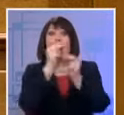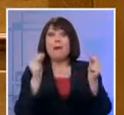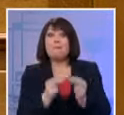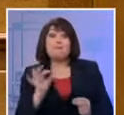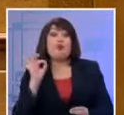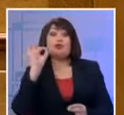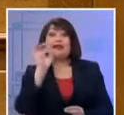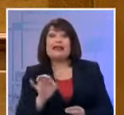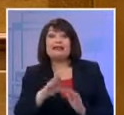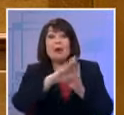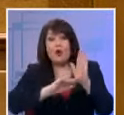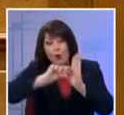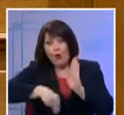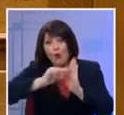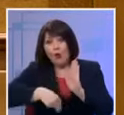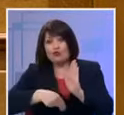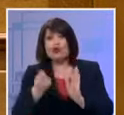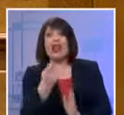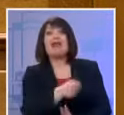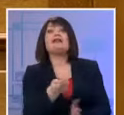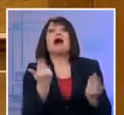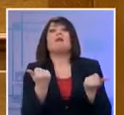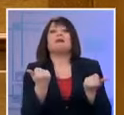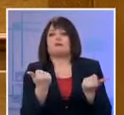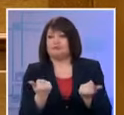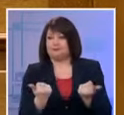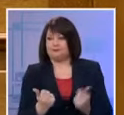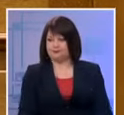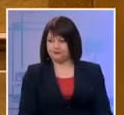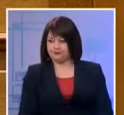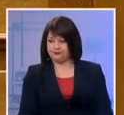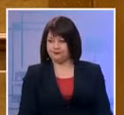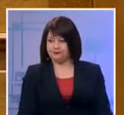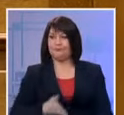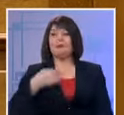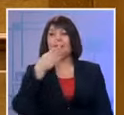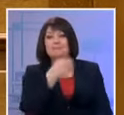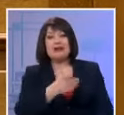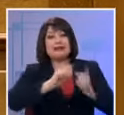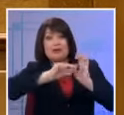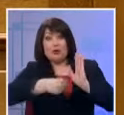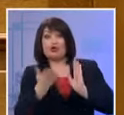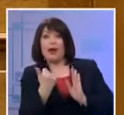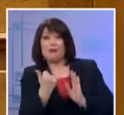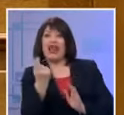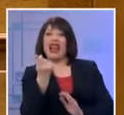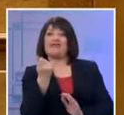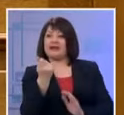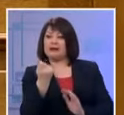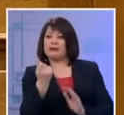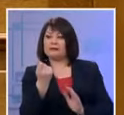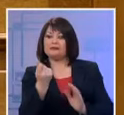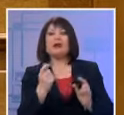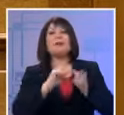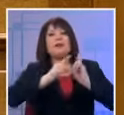να υπογράφετε όρους χωρίς να παίρνετε λεφτά. Πηγαίνατε να πάρετε λεφτά χωρίς μνημόνιο και τελικά υπογράψετε συνέχιση